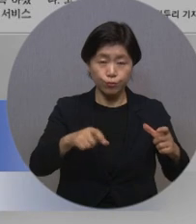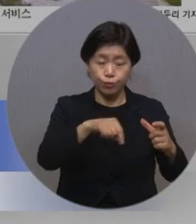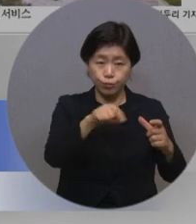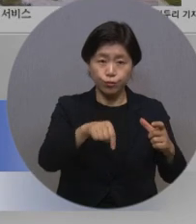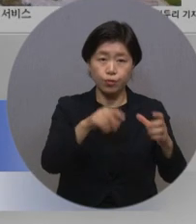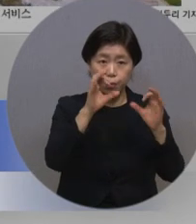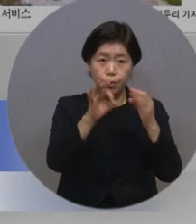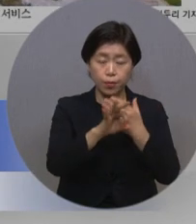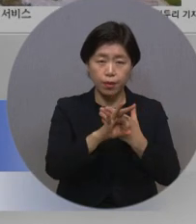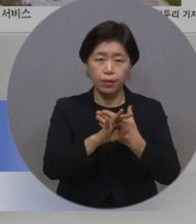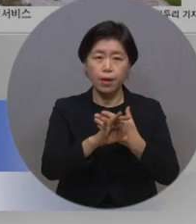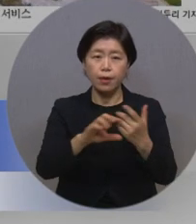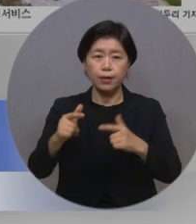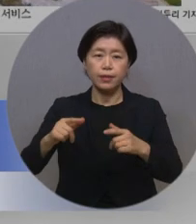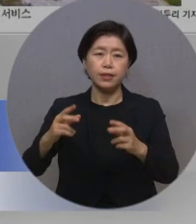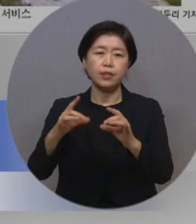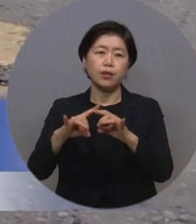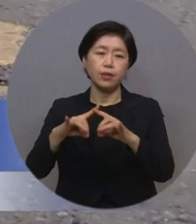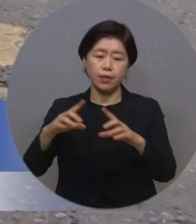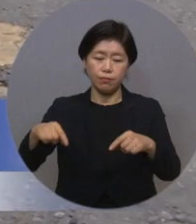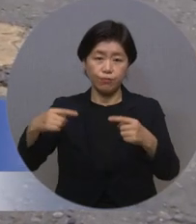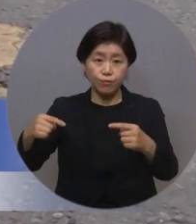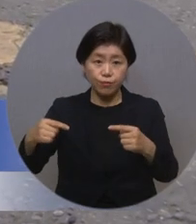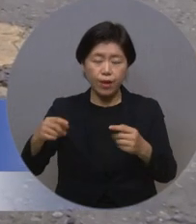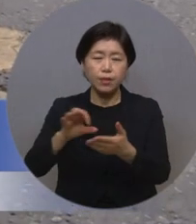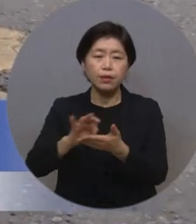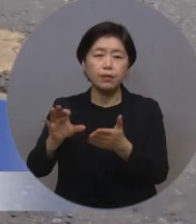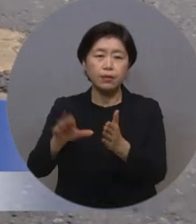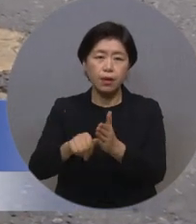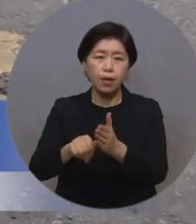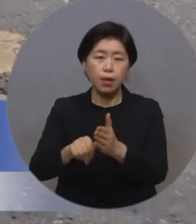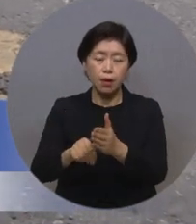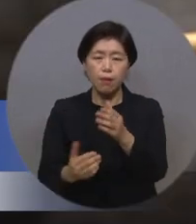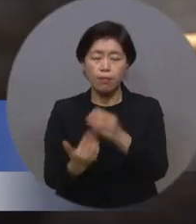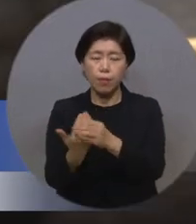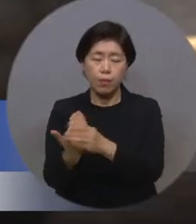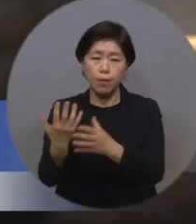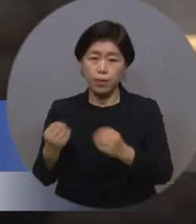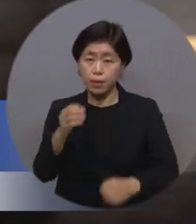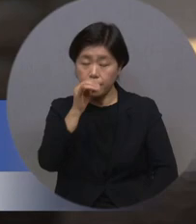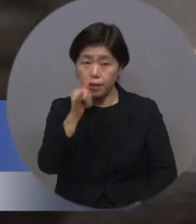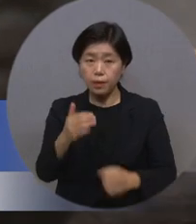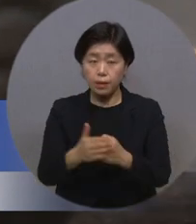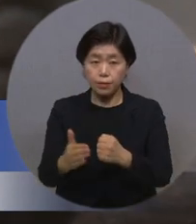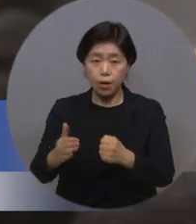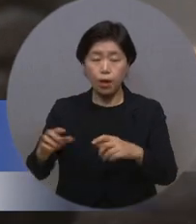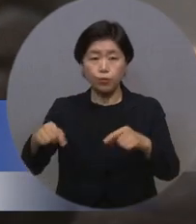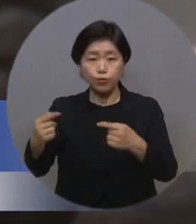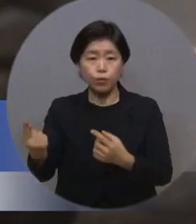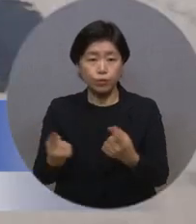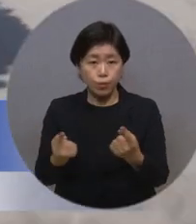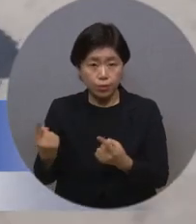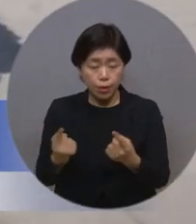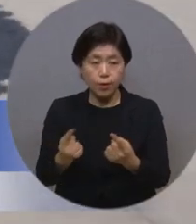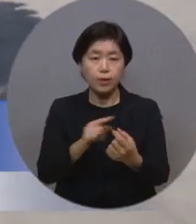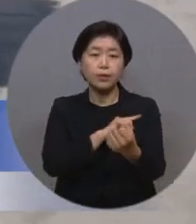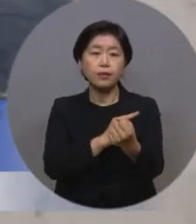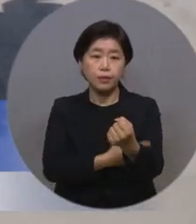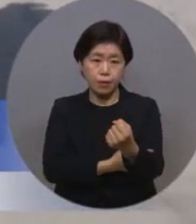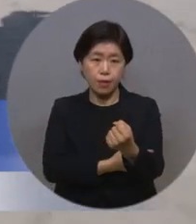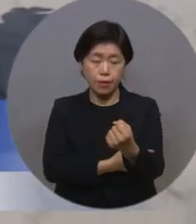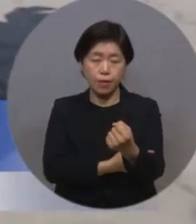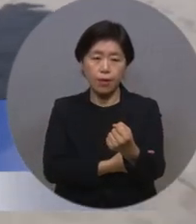확대로 인한 안전사고가 증가함에 따라 이들을 위한 사고 예방과 운전능력 향상을 위해 전용 운전